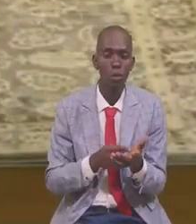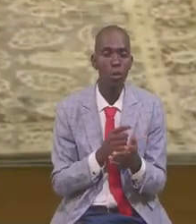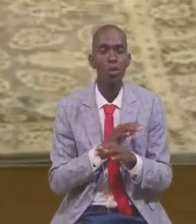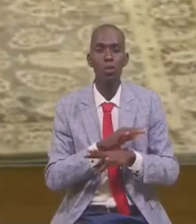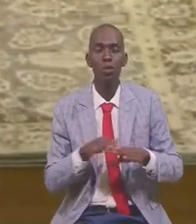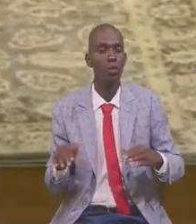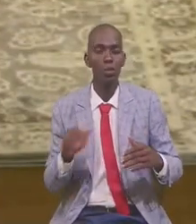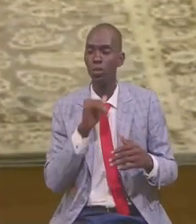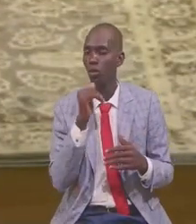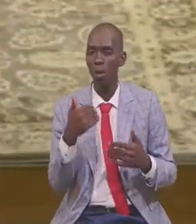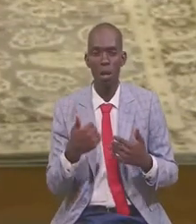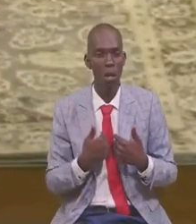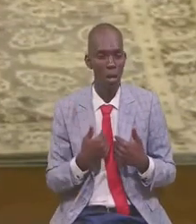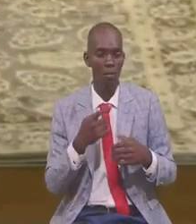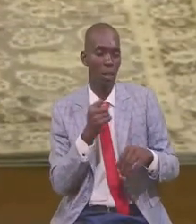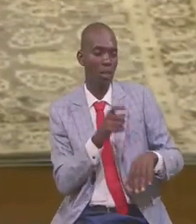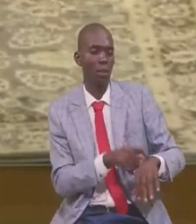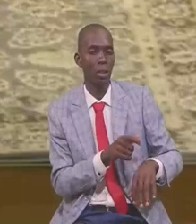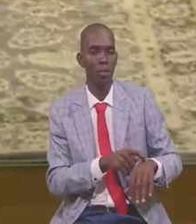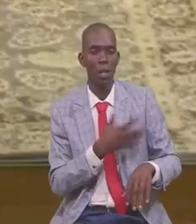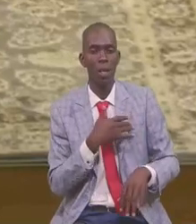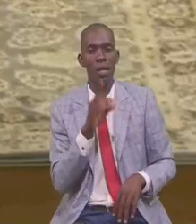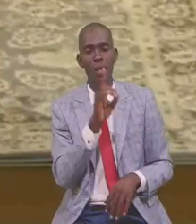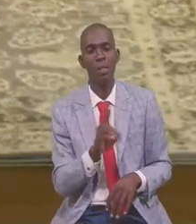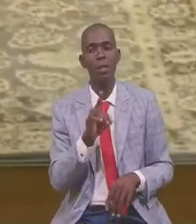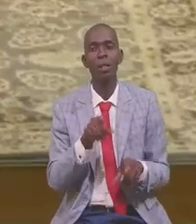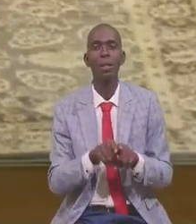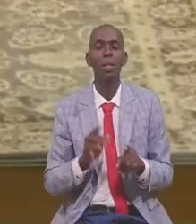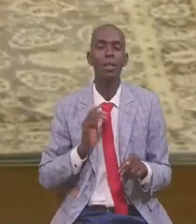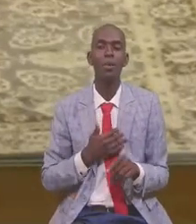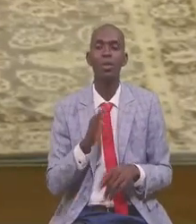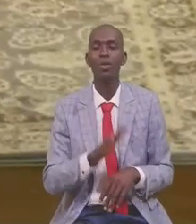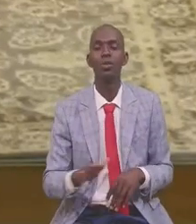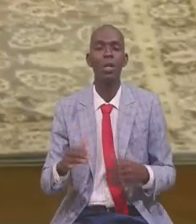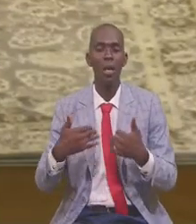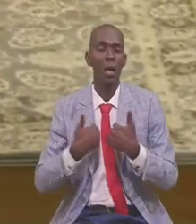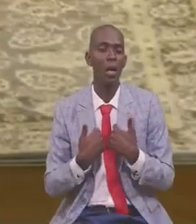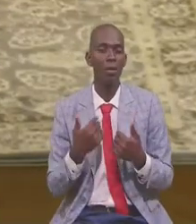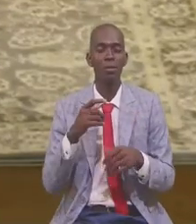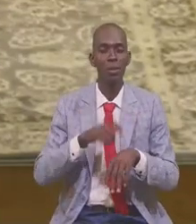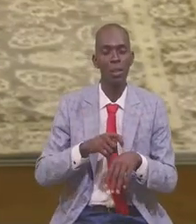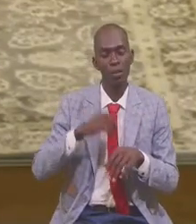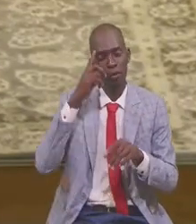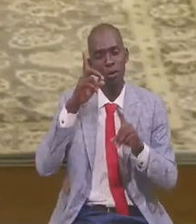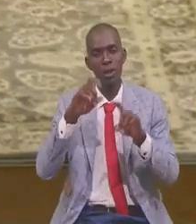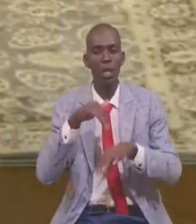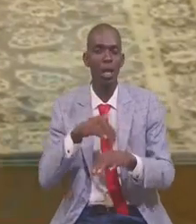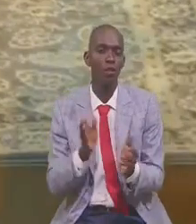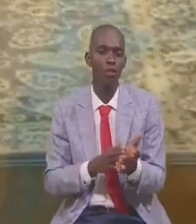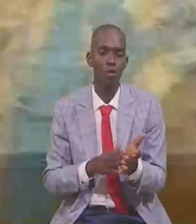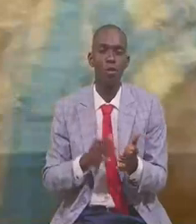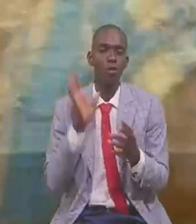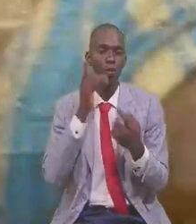n'ont pas de temps et de date. Comme nos enfants l'ont à l'école. Telle période, il y aura